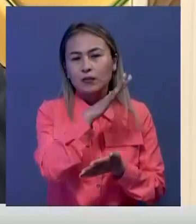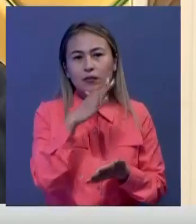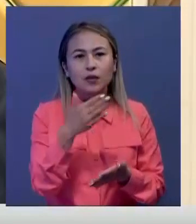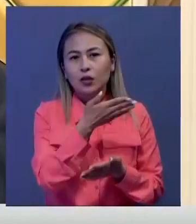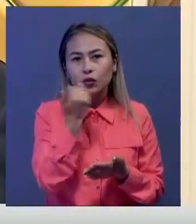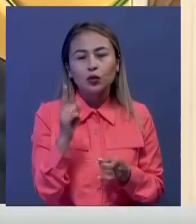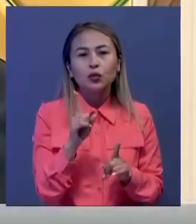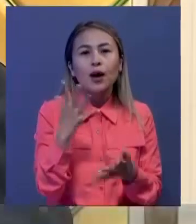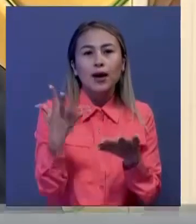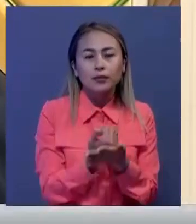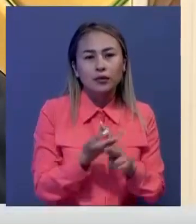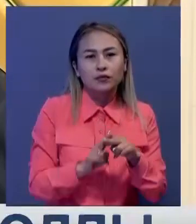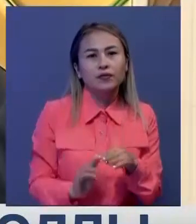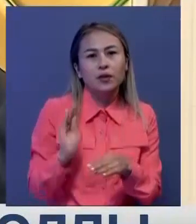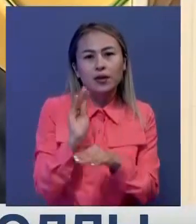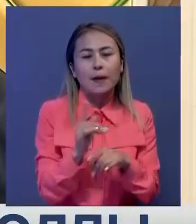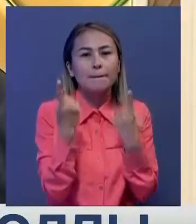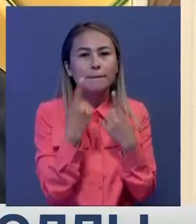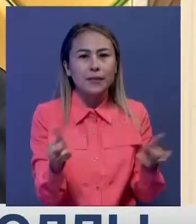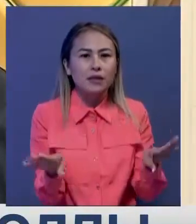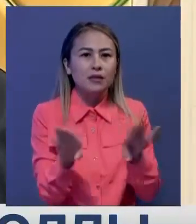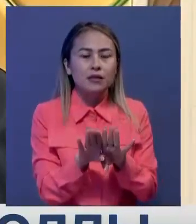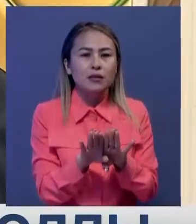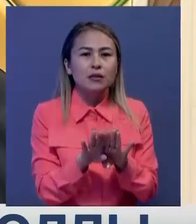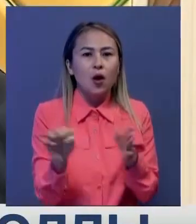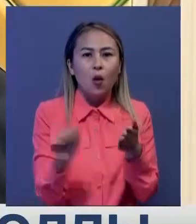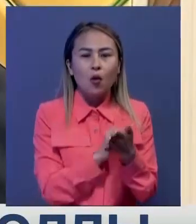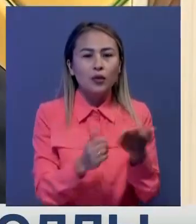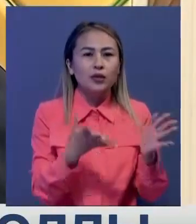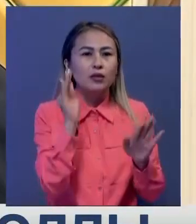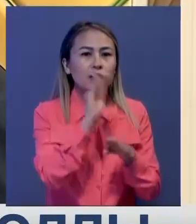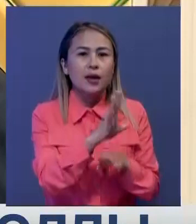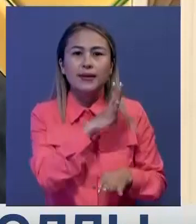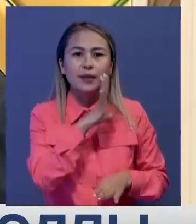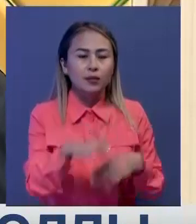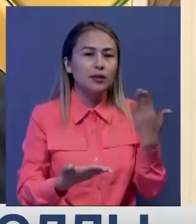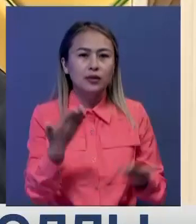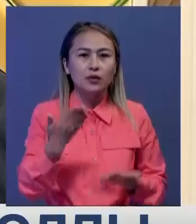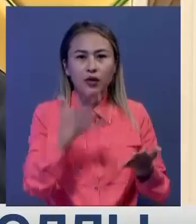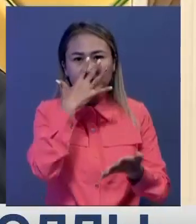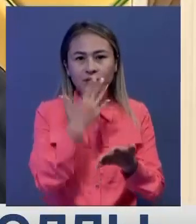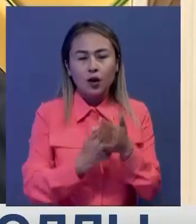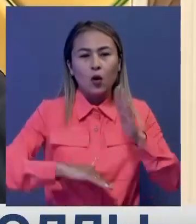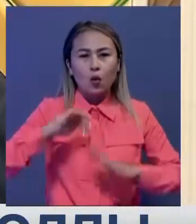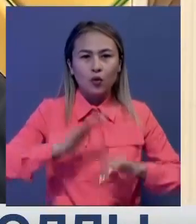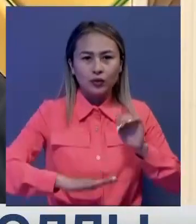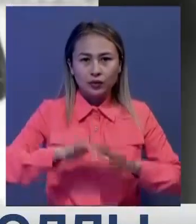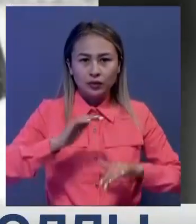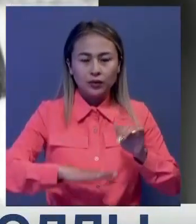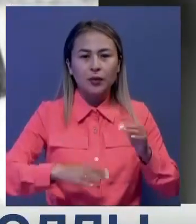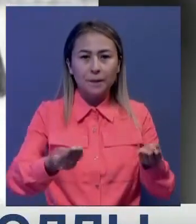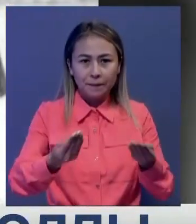соны қосып жатырмыз. Егер басқа азаматтар есіңдер мына құжатты қоспамдар десе, жаңағы өздерінің қолындағы бізге